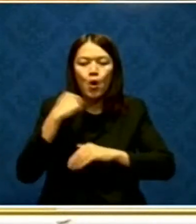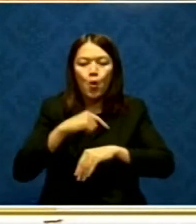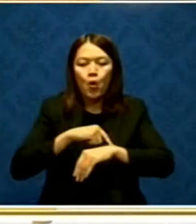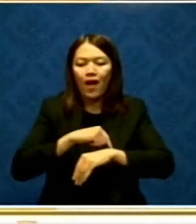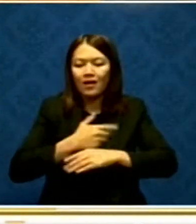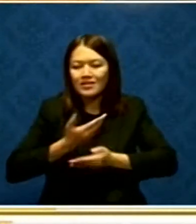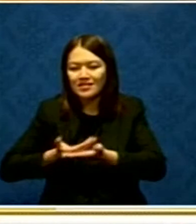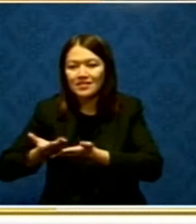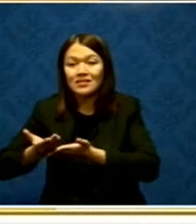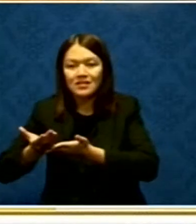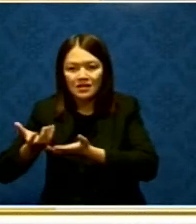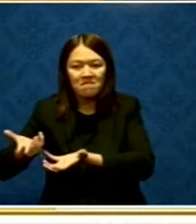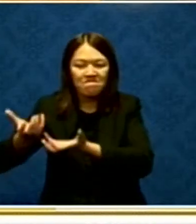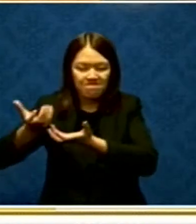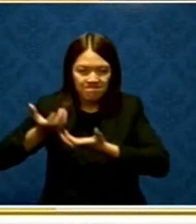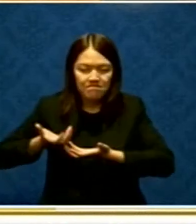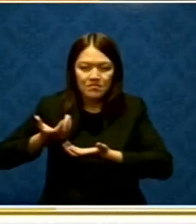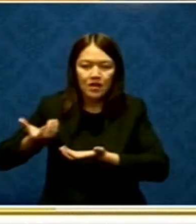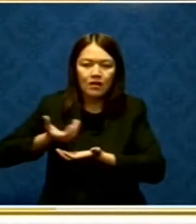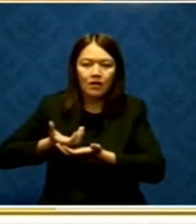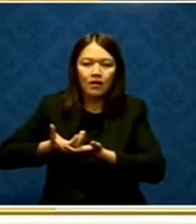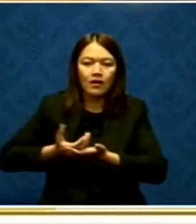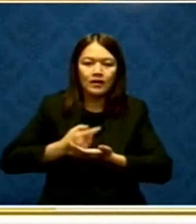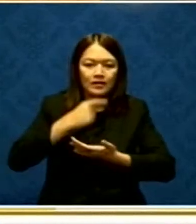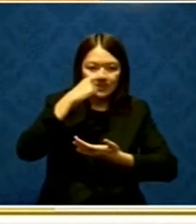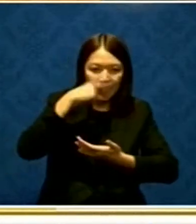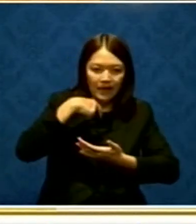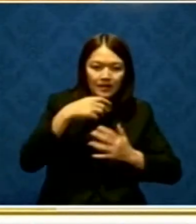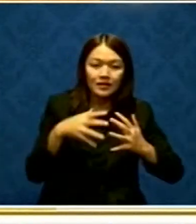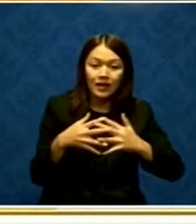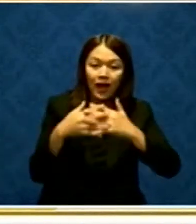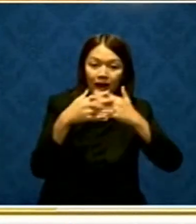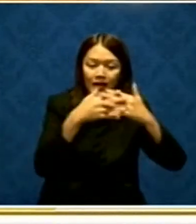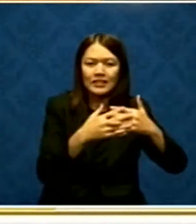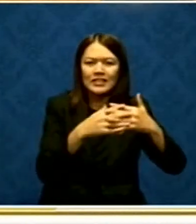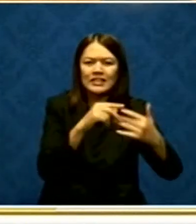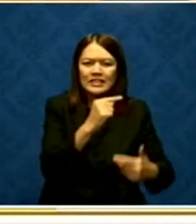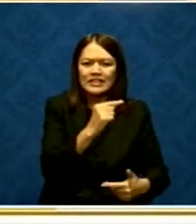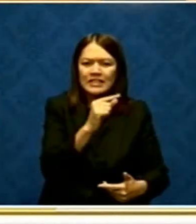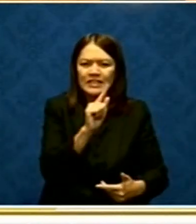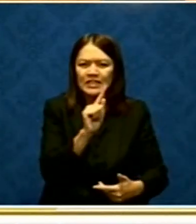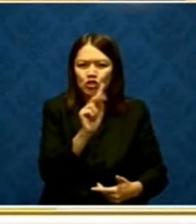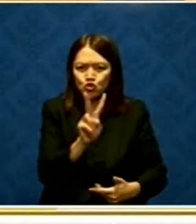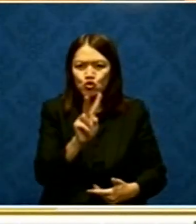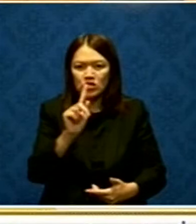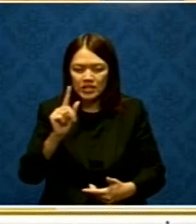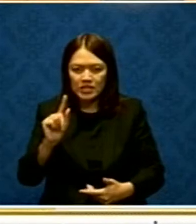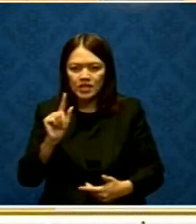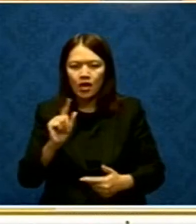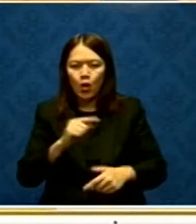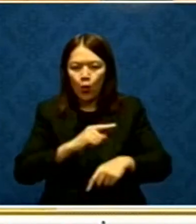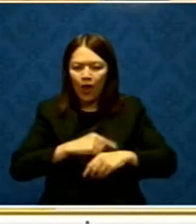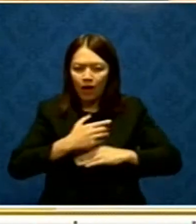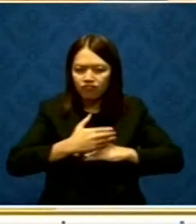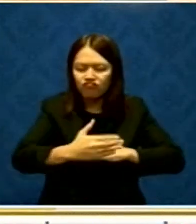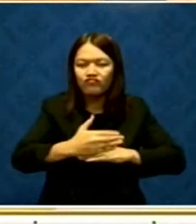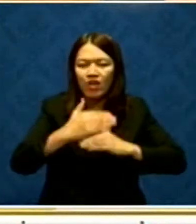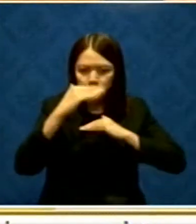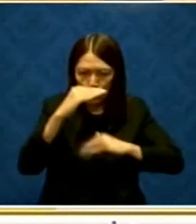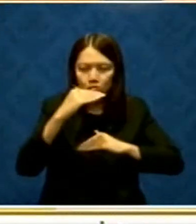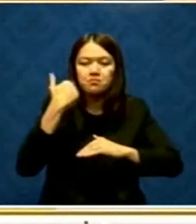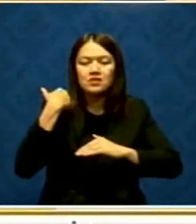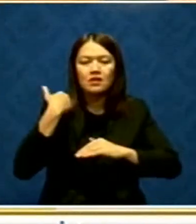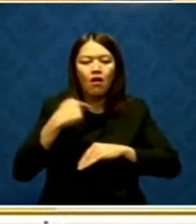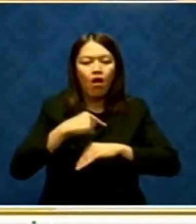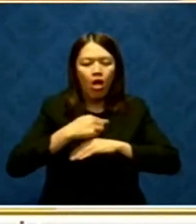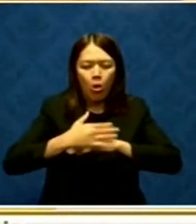การจัดซื้อจัดจ้างมันเป็น G2G ระหว่างรัฐบาลไทยกับรัฐบาลสหรัฐเขาจะมีกรอบเวลาการดำเนินการเรื่องนี้อยู่ซึ่งยังไม่หมด